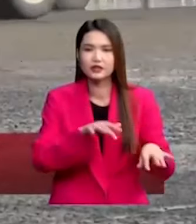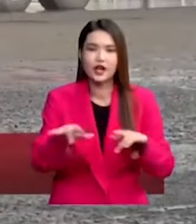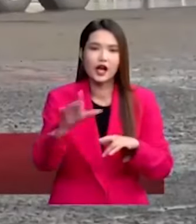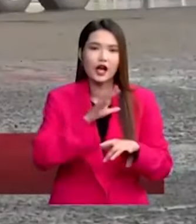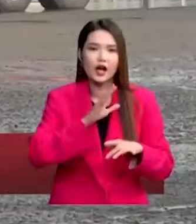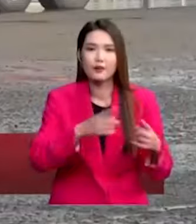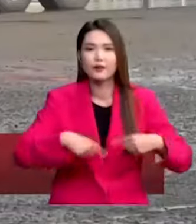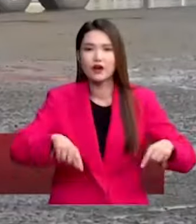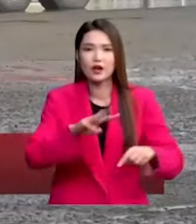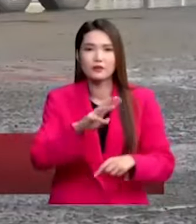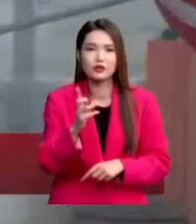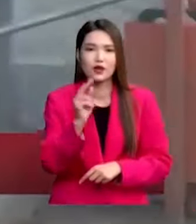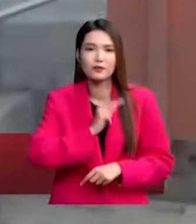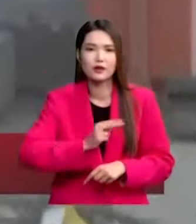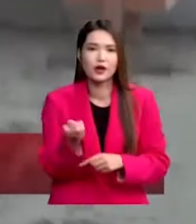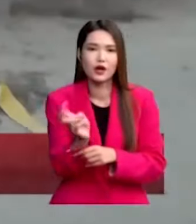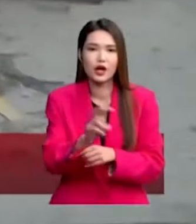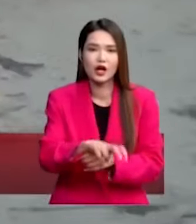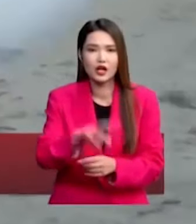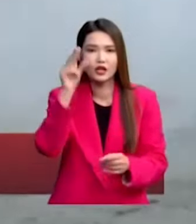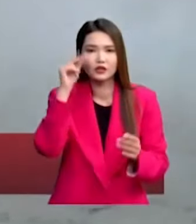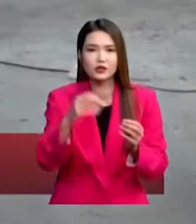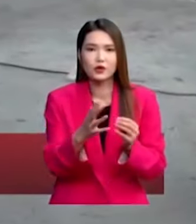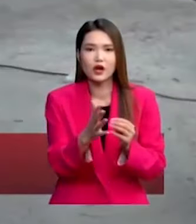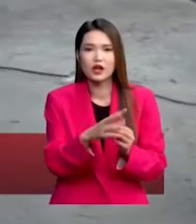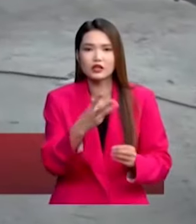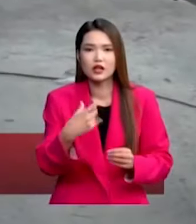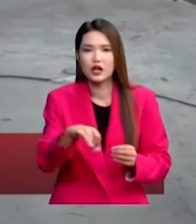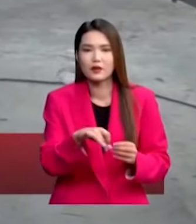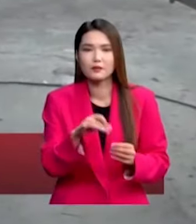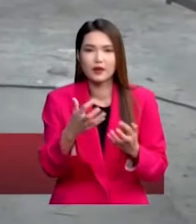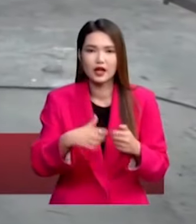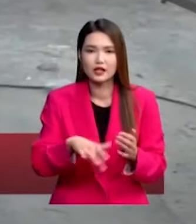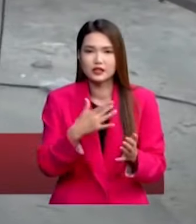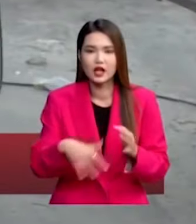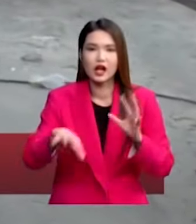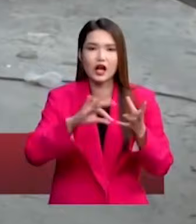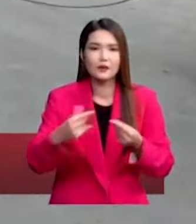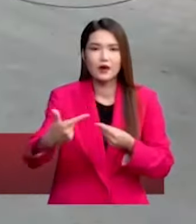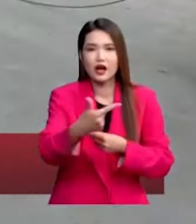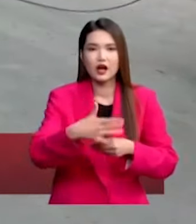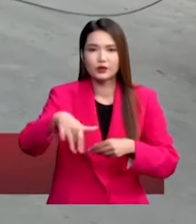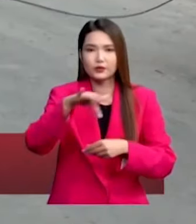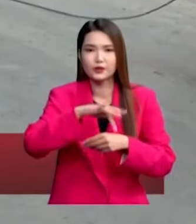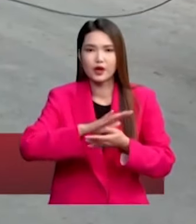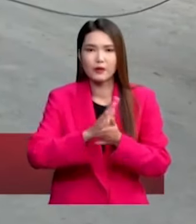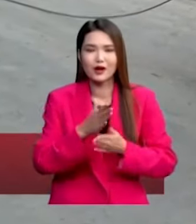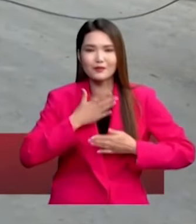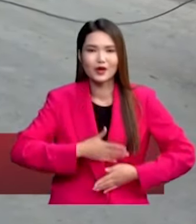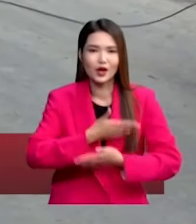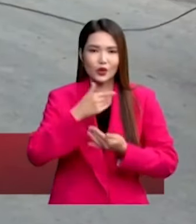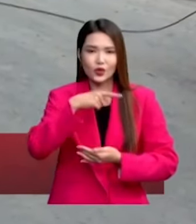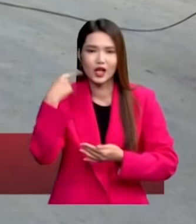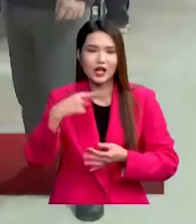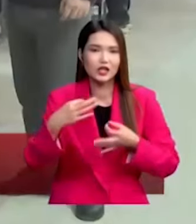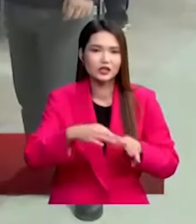жүргізілді. Қоғамдық штаб келген шығын көлемін 15 мамырға дейін есептейді. Жалпы Атырау облысы бойынша жағдай мәз емес.